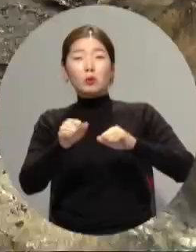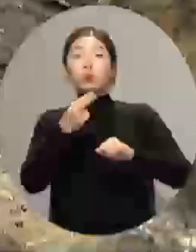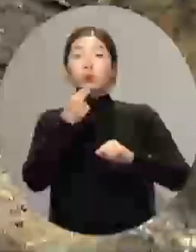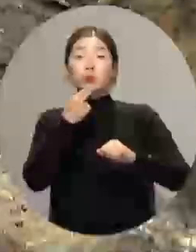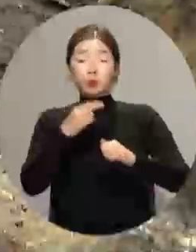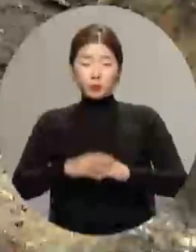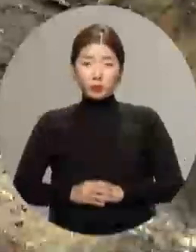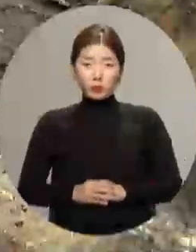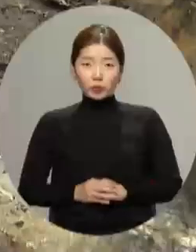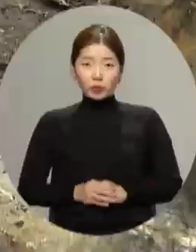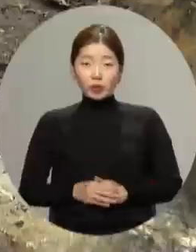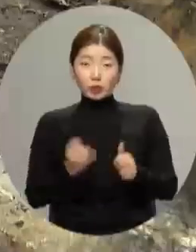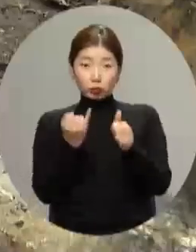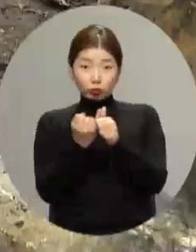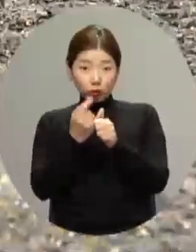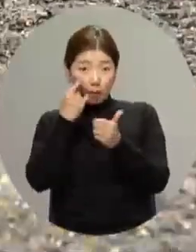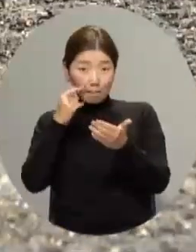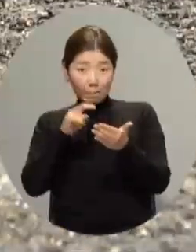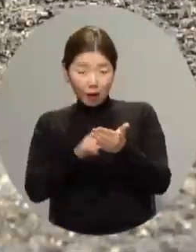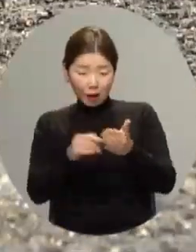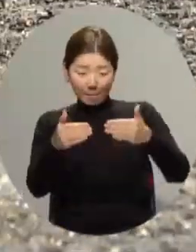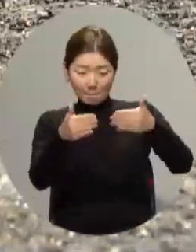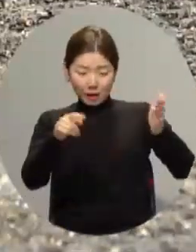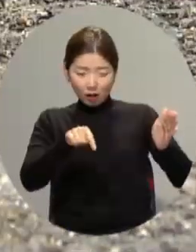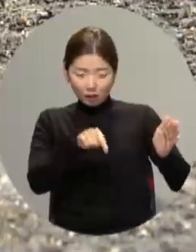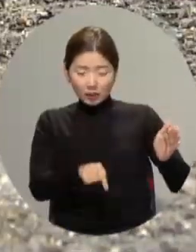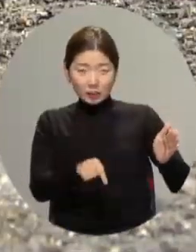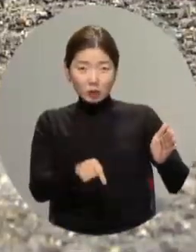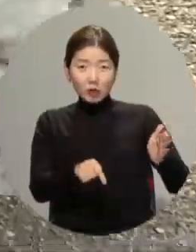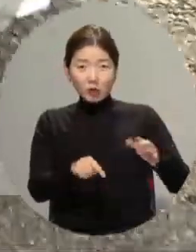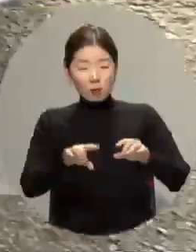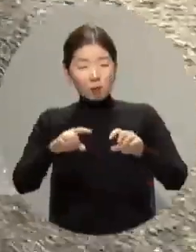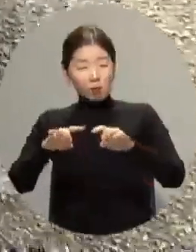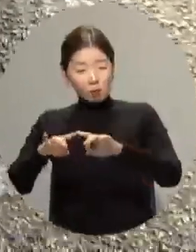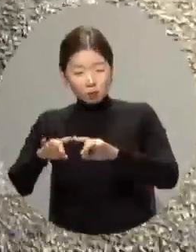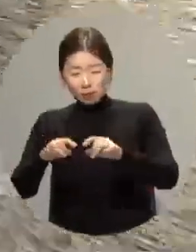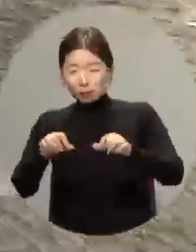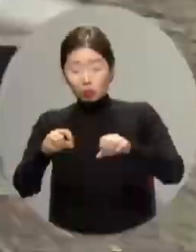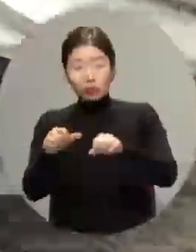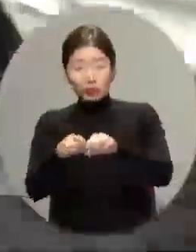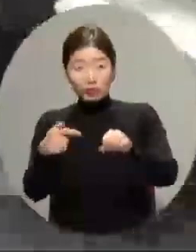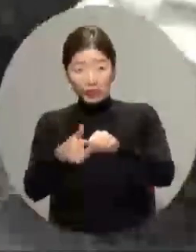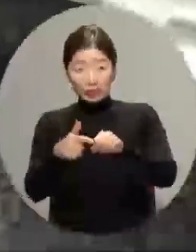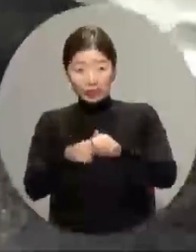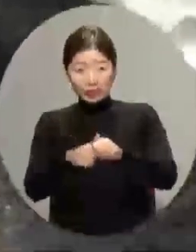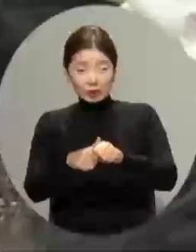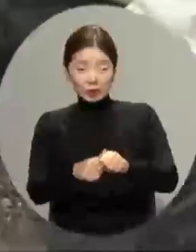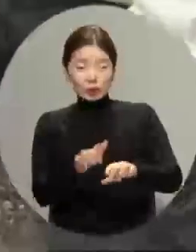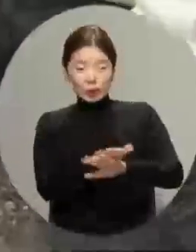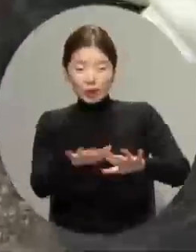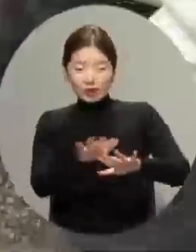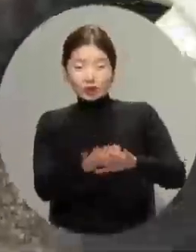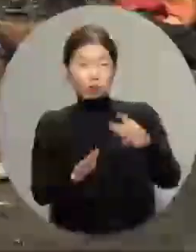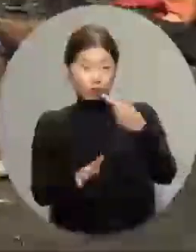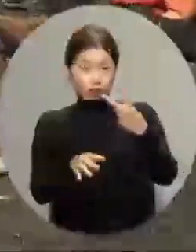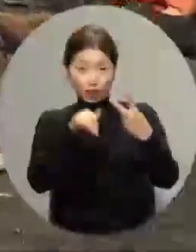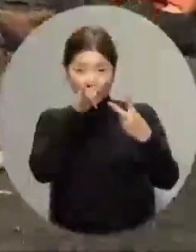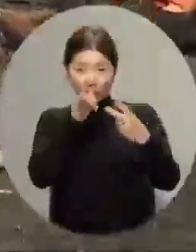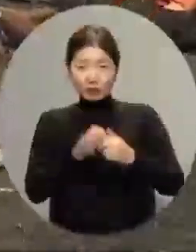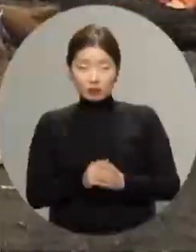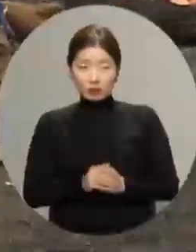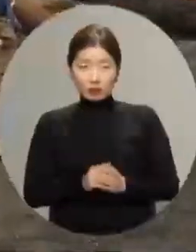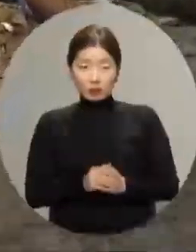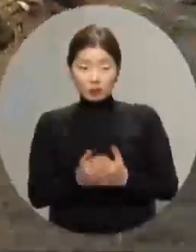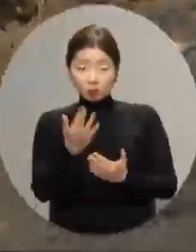사람. 이들 부부가 발견된 안방에서는 휴대용 가스버너와 타고 남은 난방 매트 두 장이 발견됐습니다. 불이